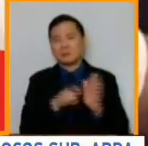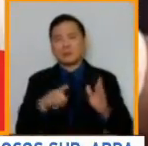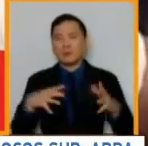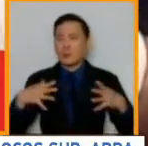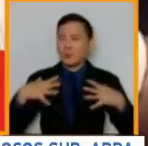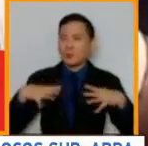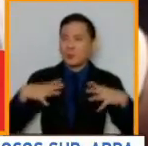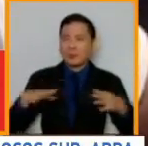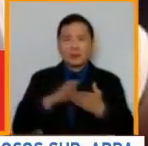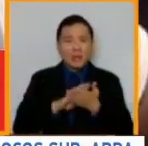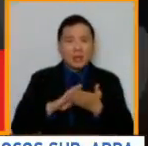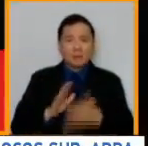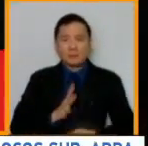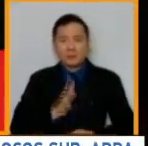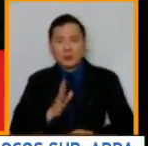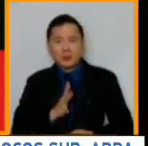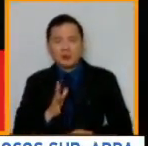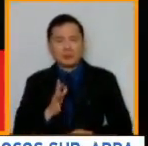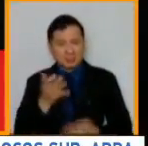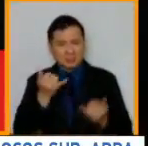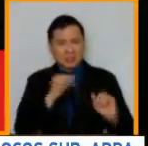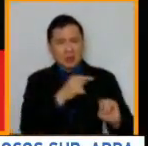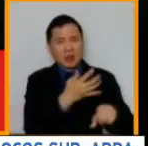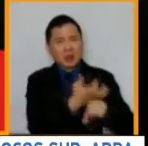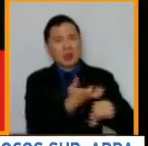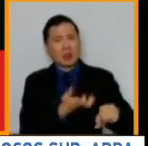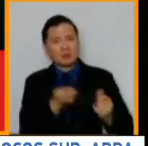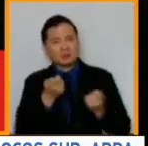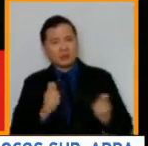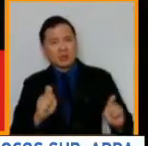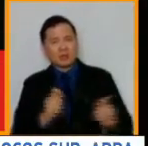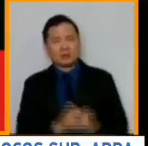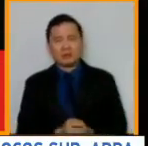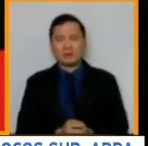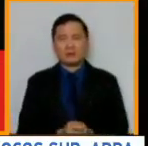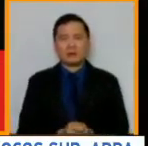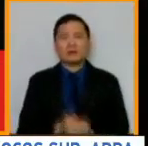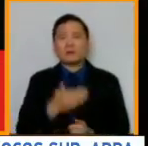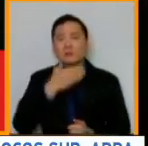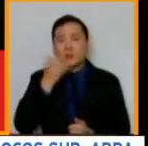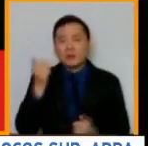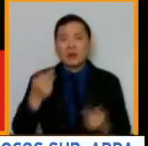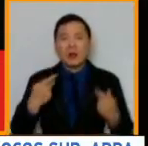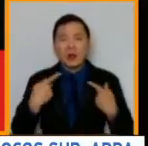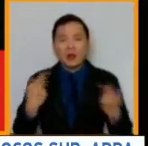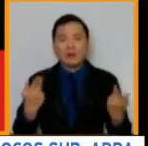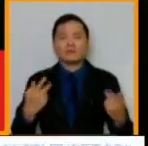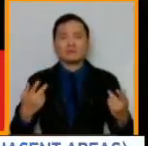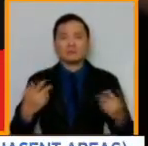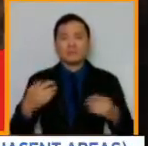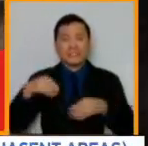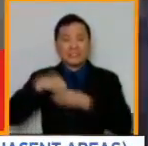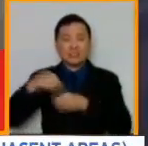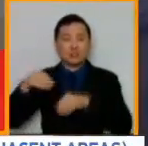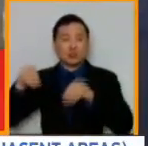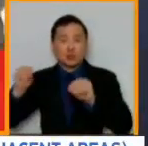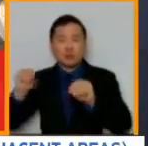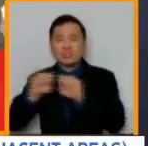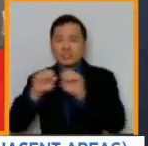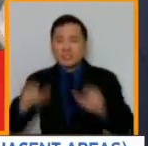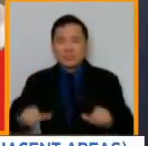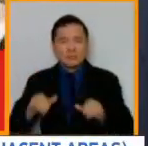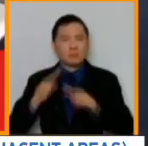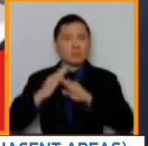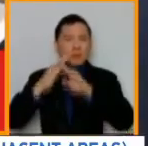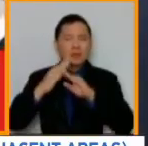same thing, manloloko pa rin sila. So much better po na meron tayong mga protection sa store natin na kagaya ng CCTV.